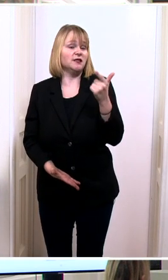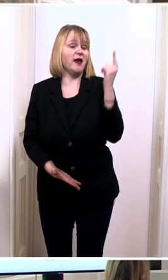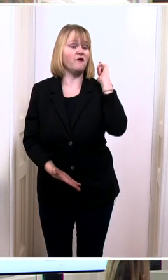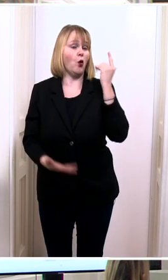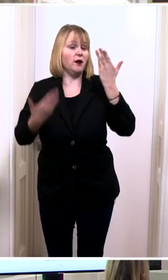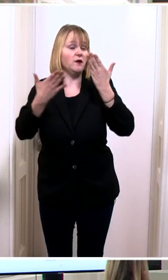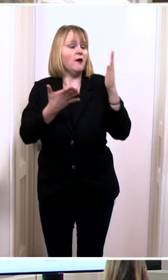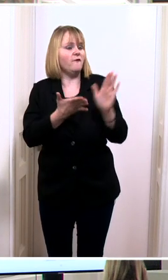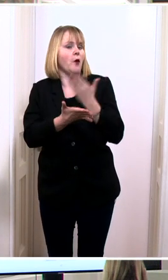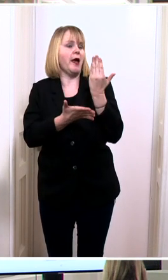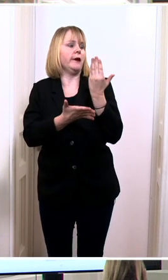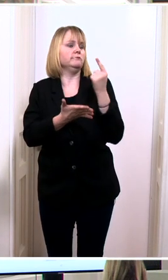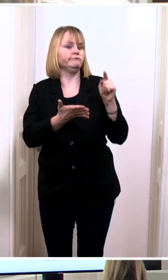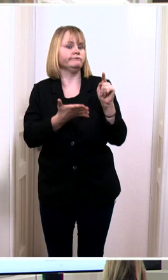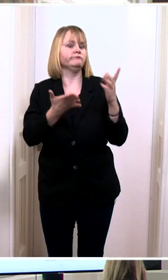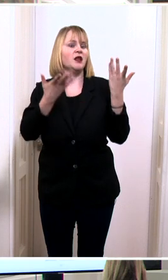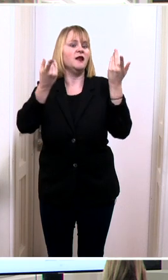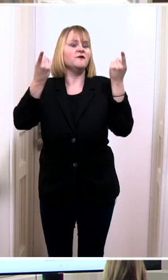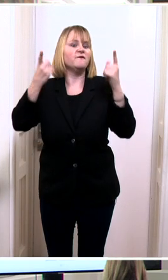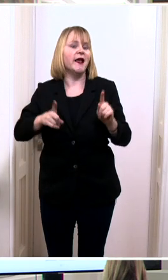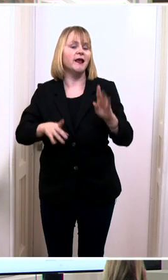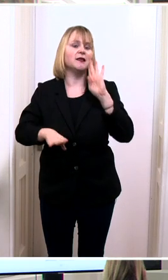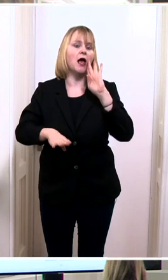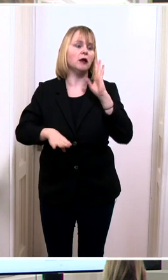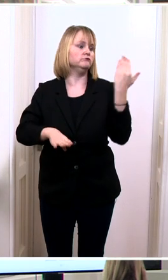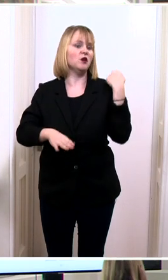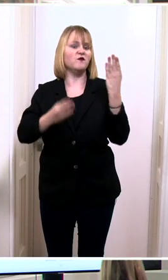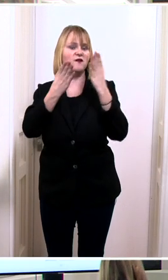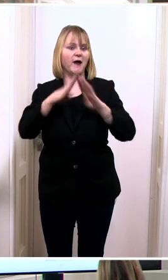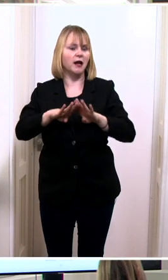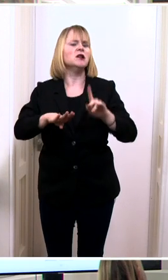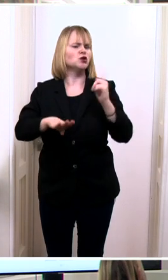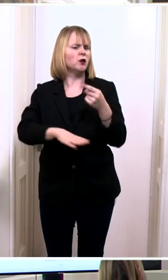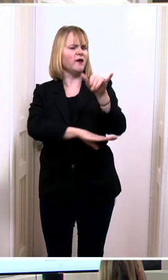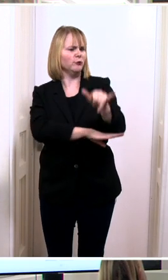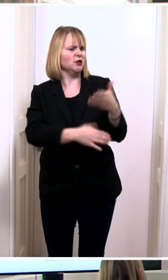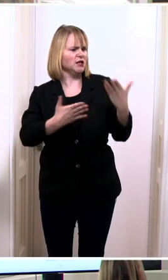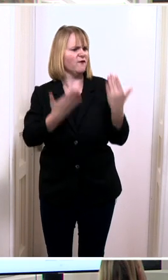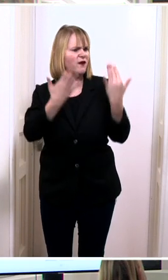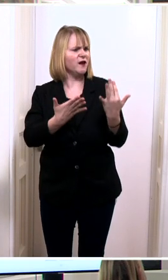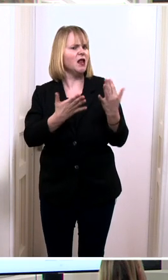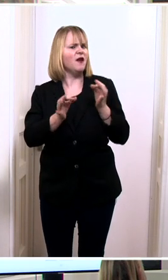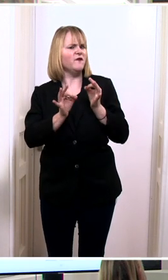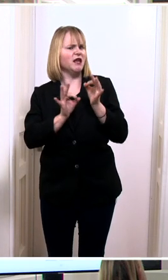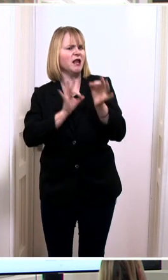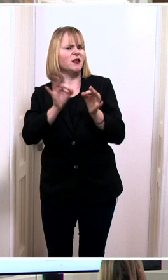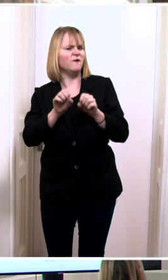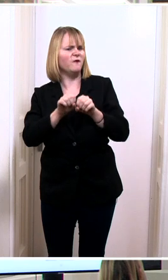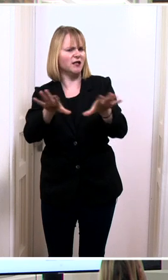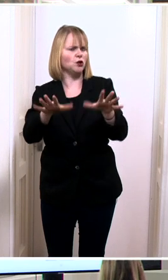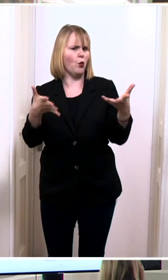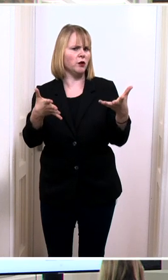Weihnachten und man sollte doch langsam abschätzen können, wie die Infektionen damals waren. Wie beurteilen Sie